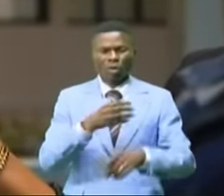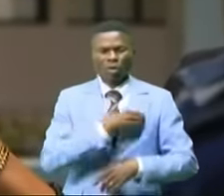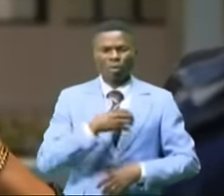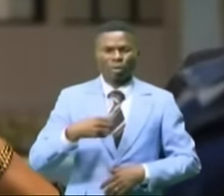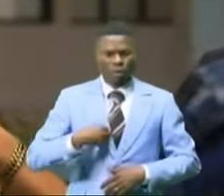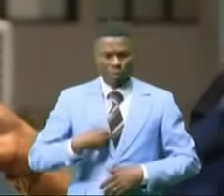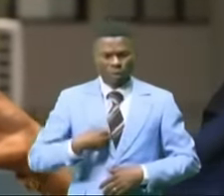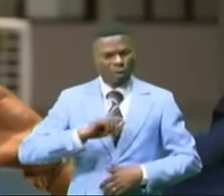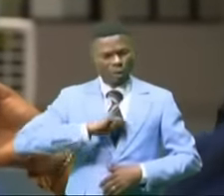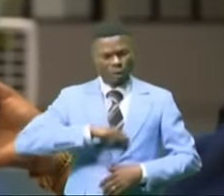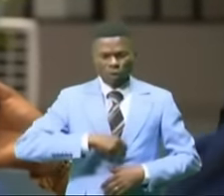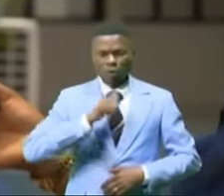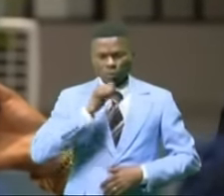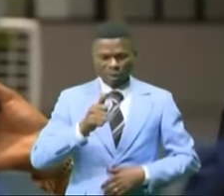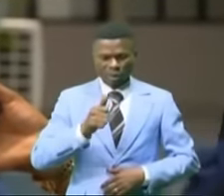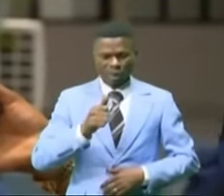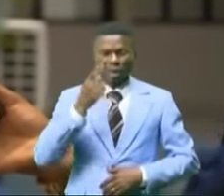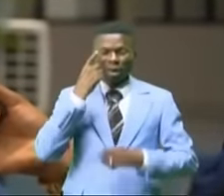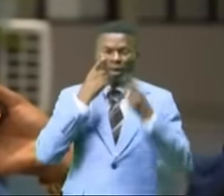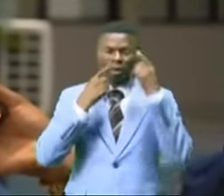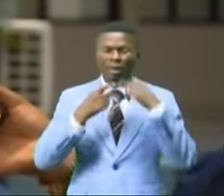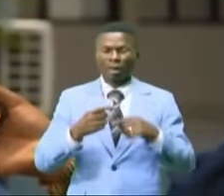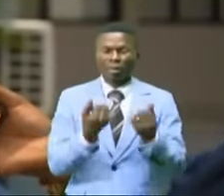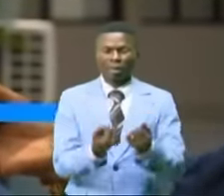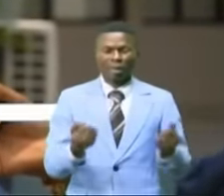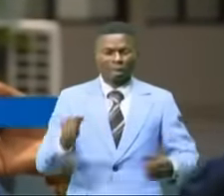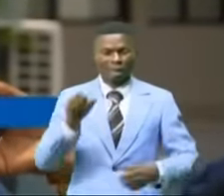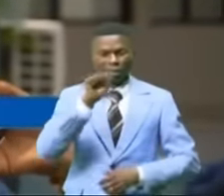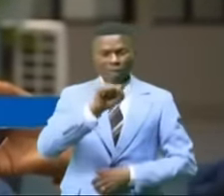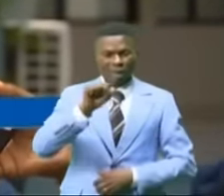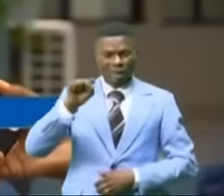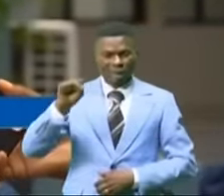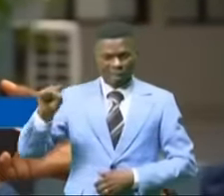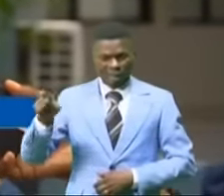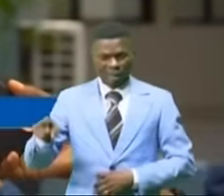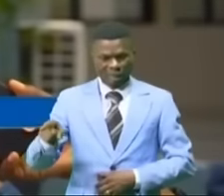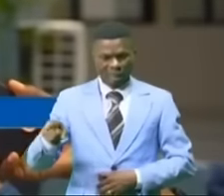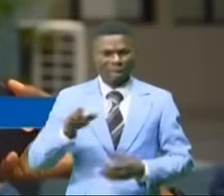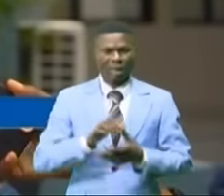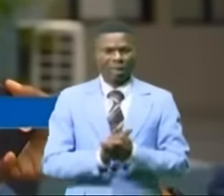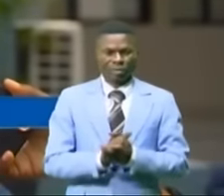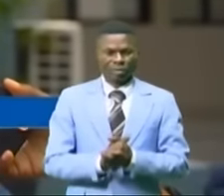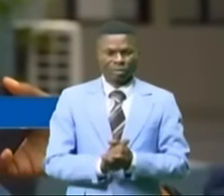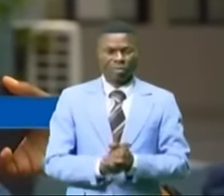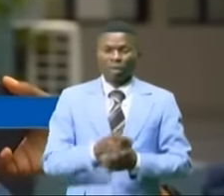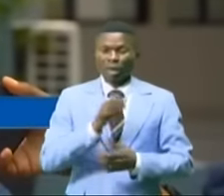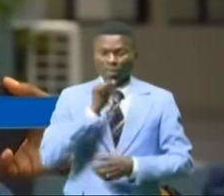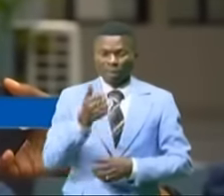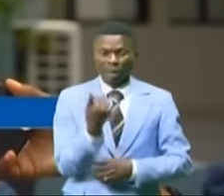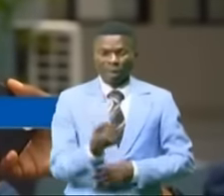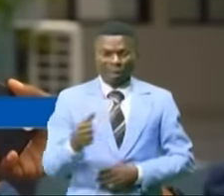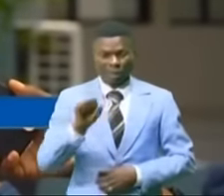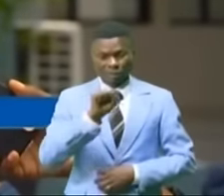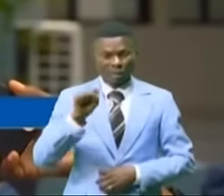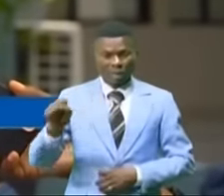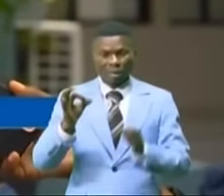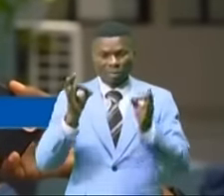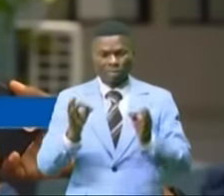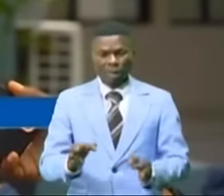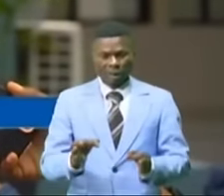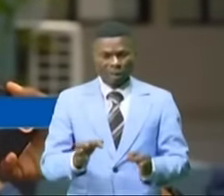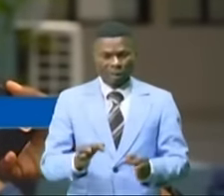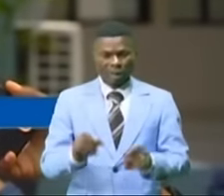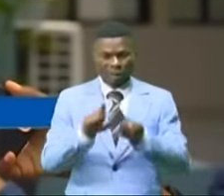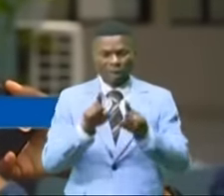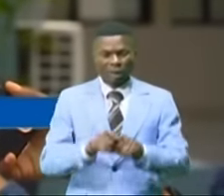elle n'a pas supporté les cris et pleurs incessants des enfants drépanocytaires. Non pas seulement des enfants drépanocytaires